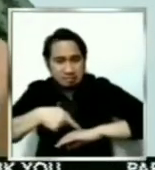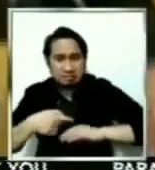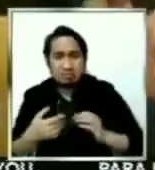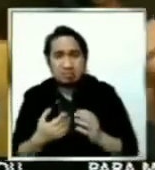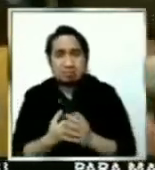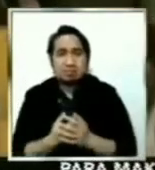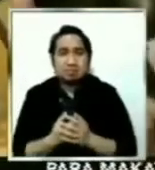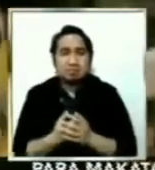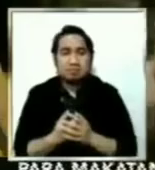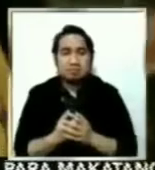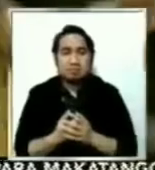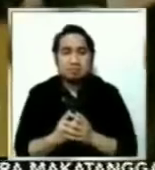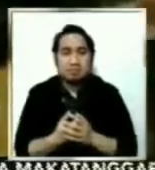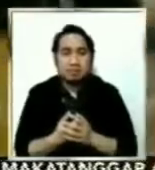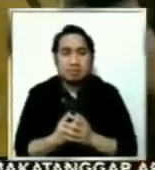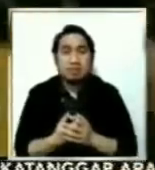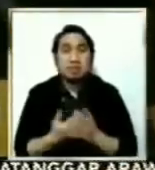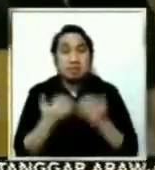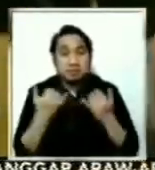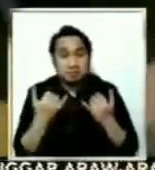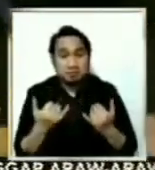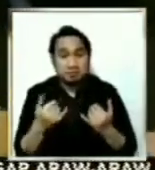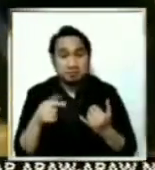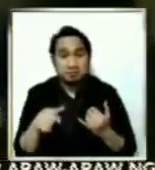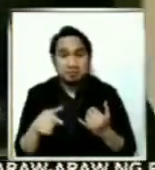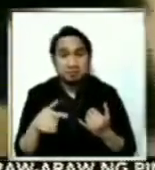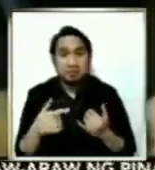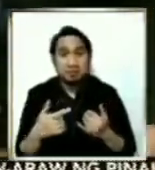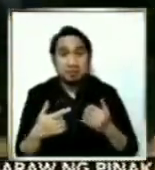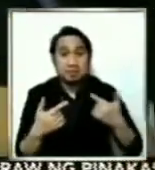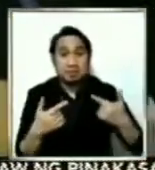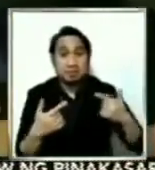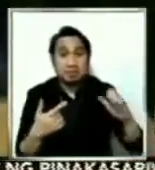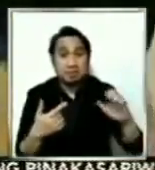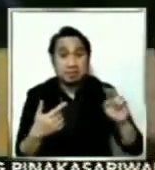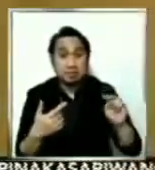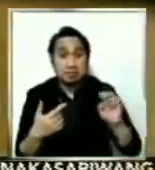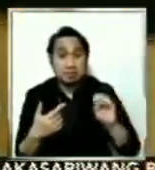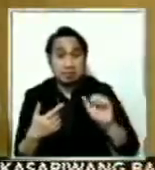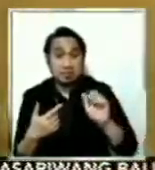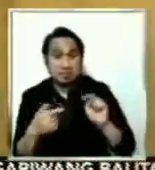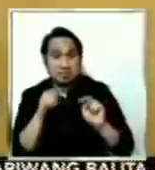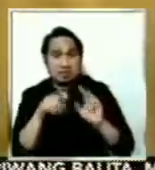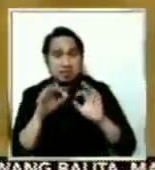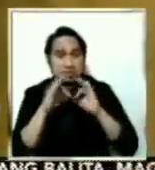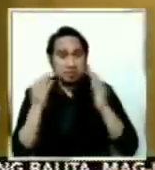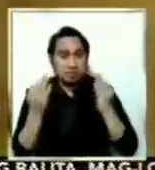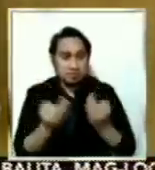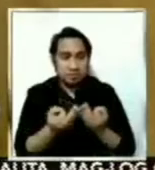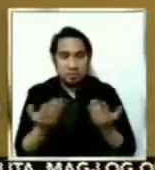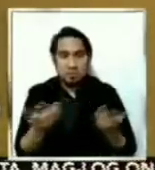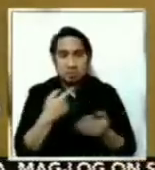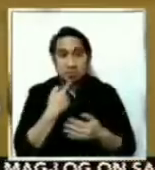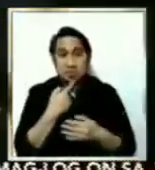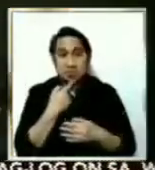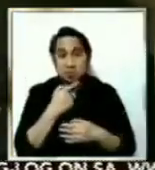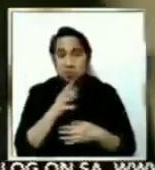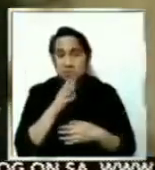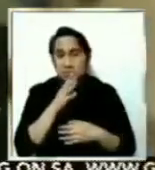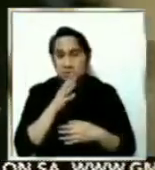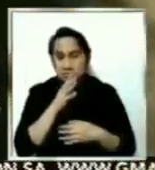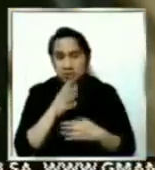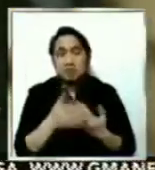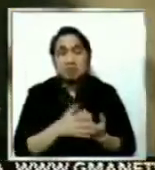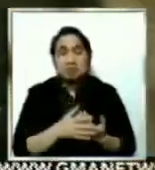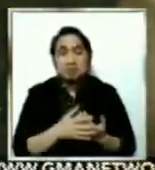contact. Sa General Santos City, nakabase ang pamilya ng biktima. Ayon kay Sharon, ina ni Christine, nagpaalam sa kanyang anak